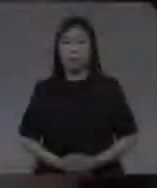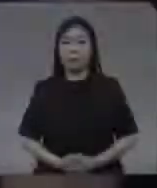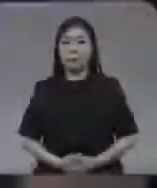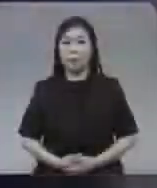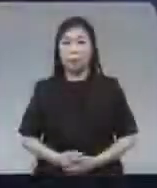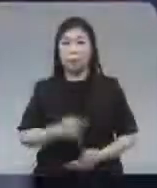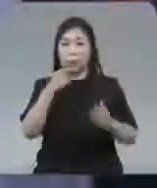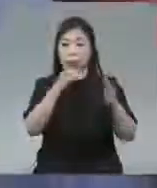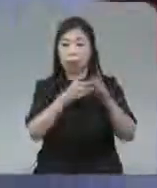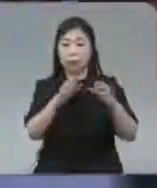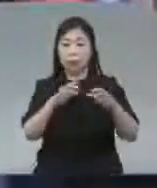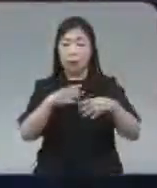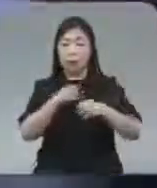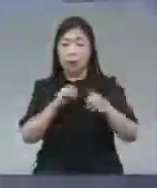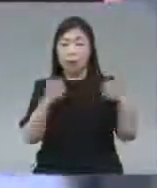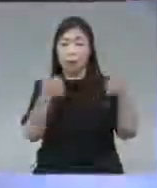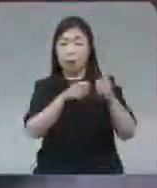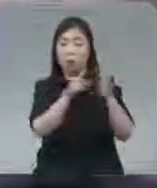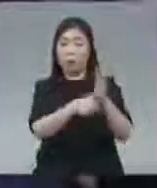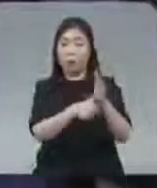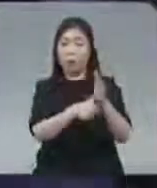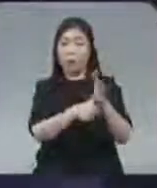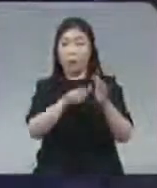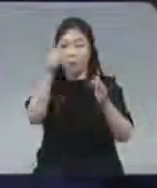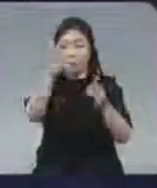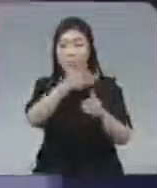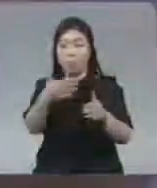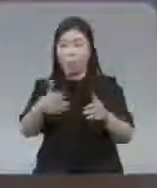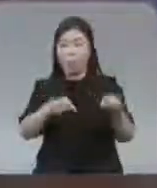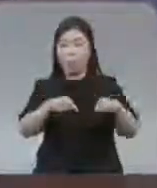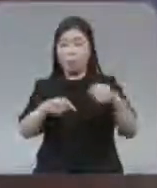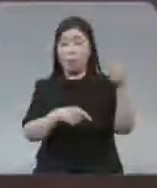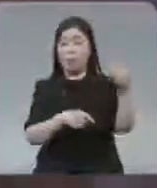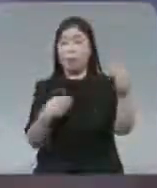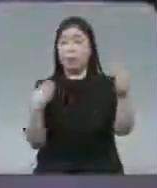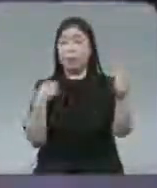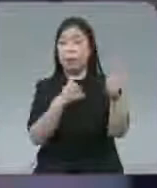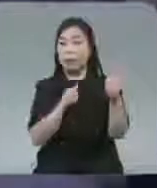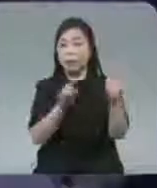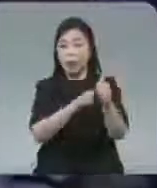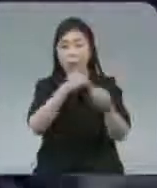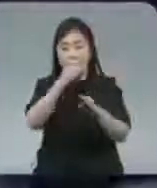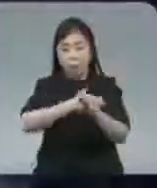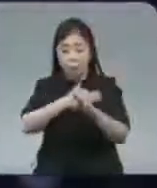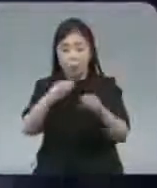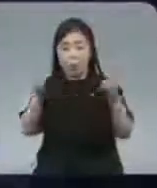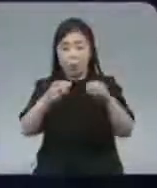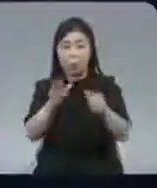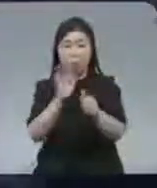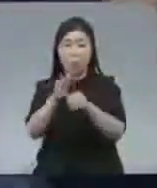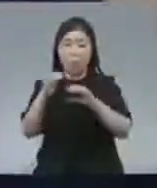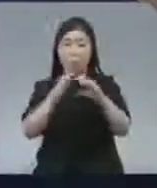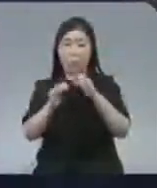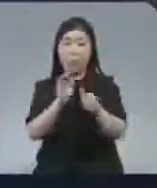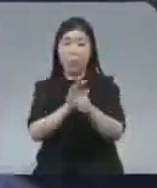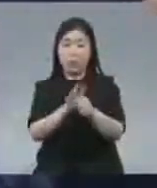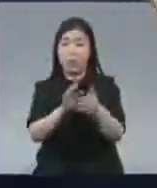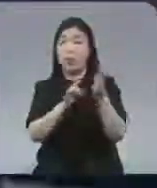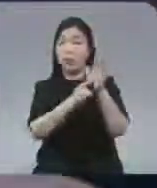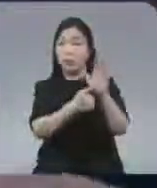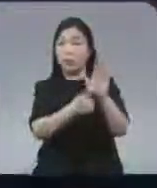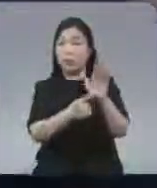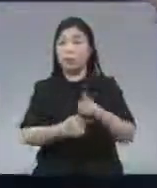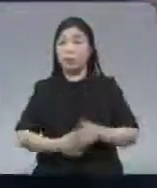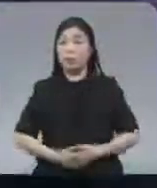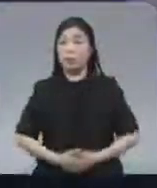di kantor kepresidenan Korea Selatan cheongwadae membantah laporan yang dilansir sebuah kantor berita